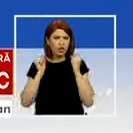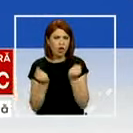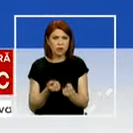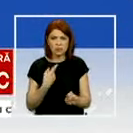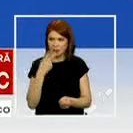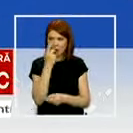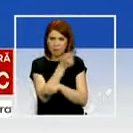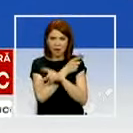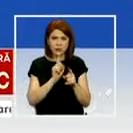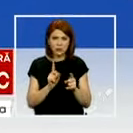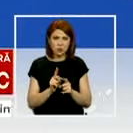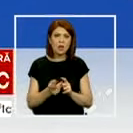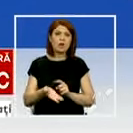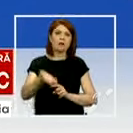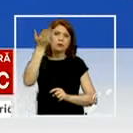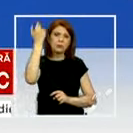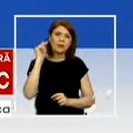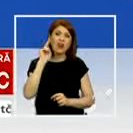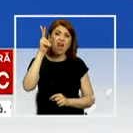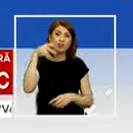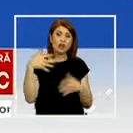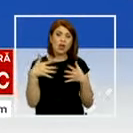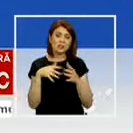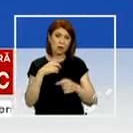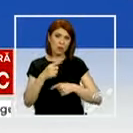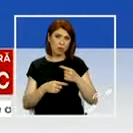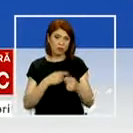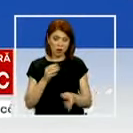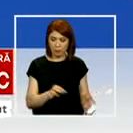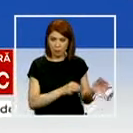nu am mai văzut-o de la cel al doilea război mondial.